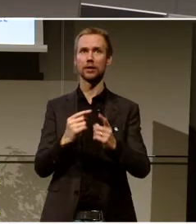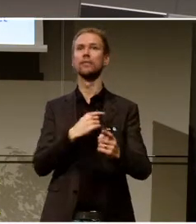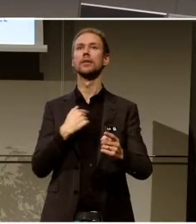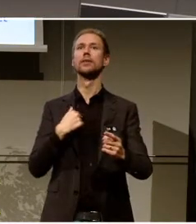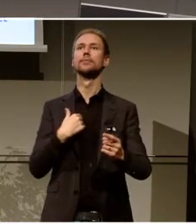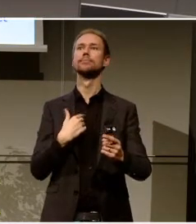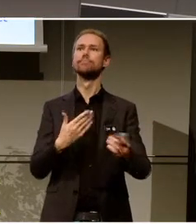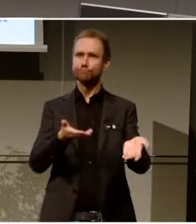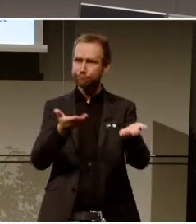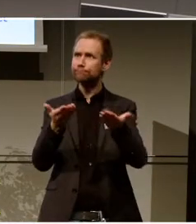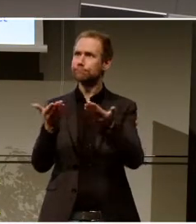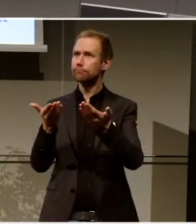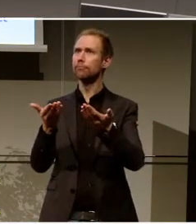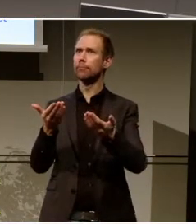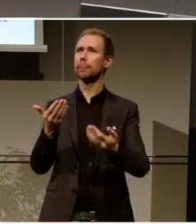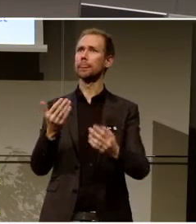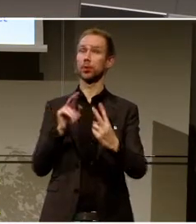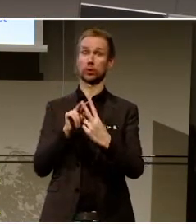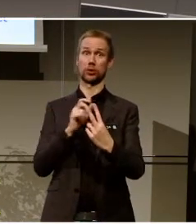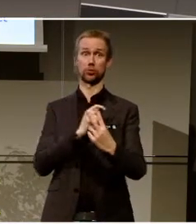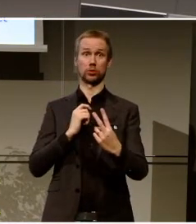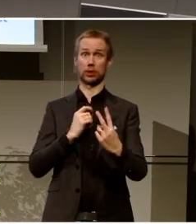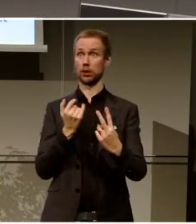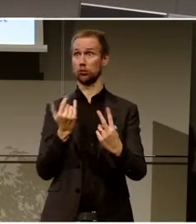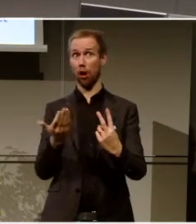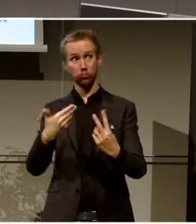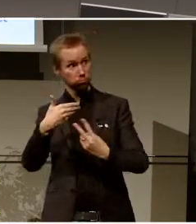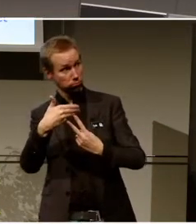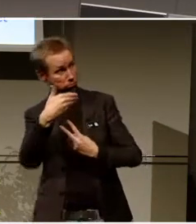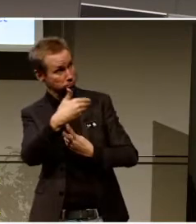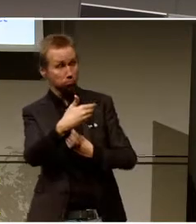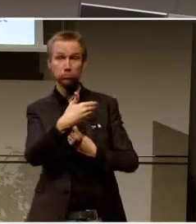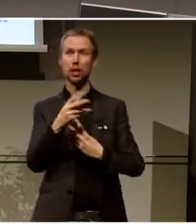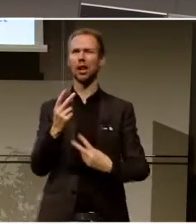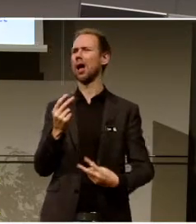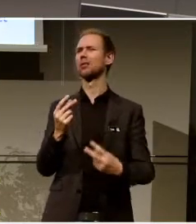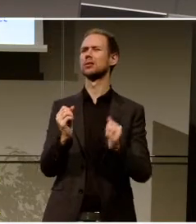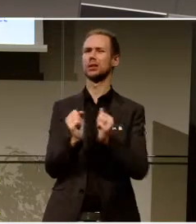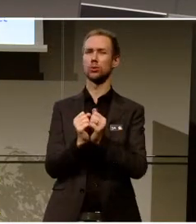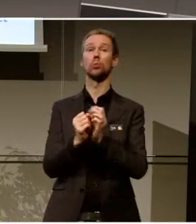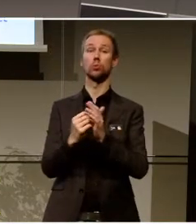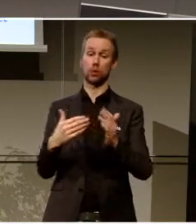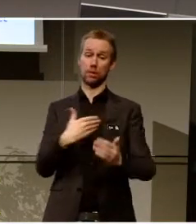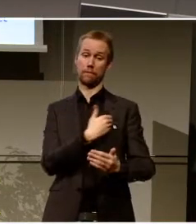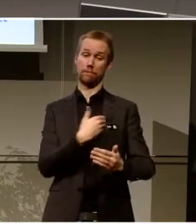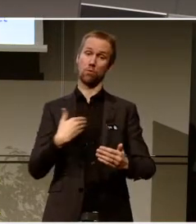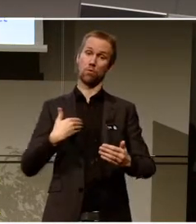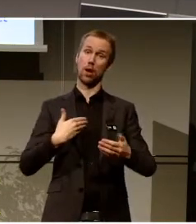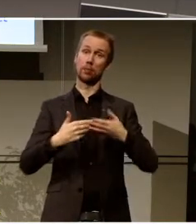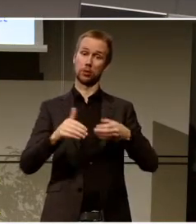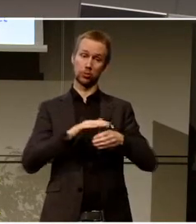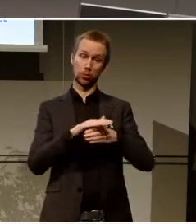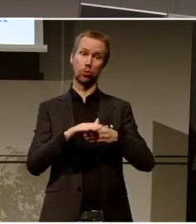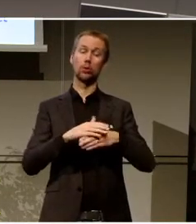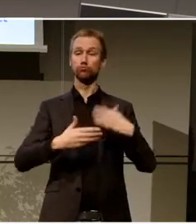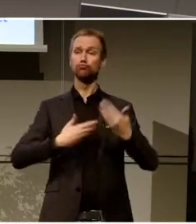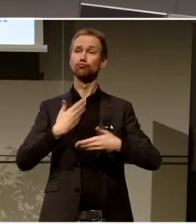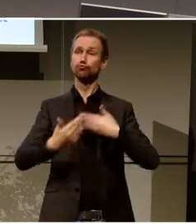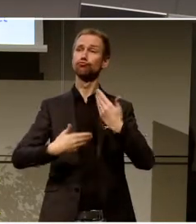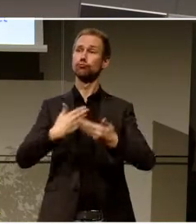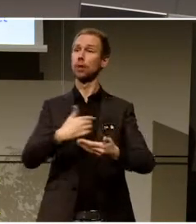ta kontakt med oss här idag eller på något annat sätt, för vårt arbete pågår och vi jobbar vidare nu med